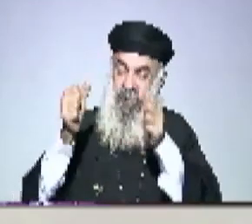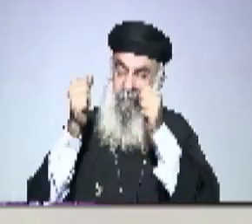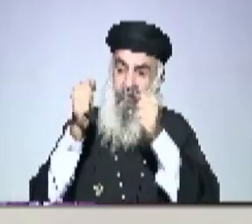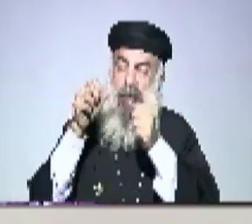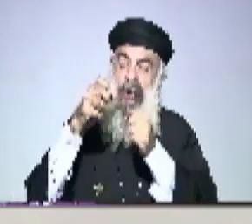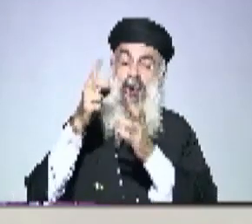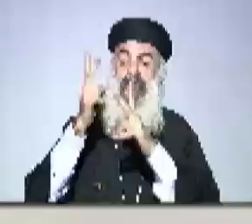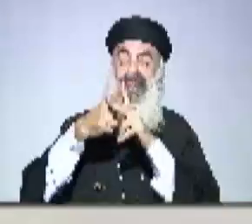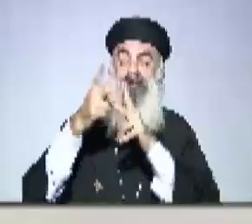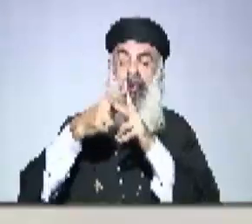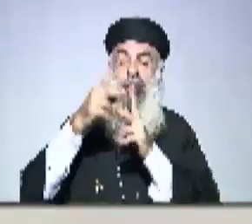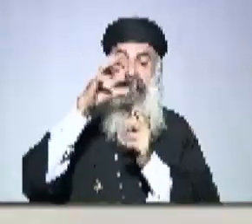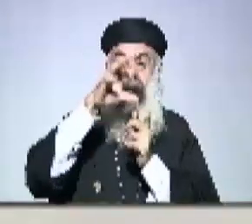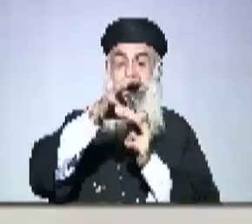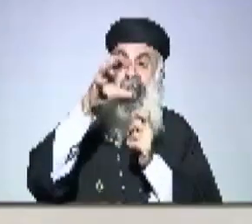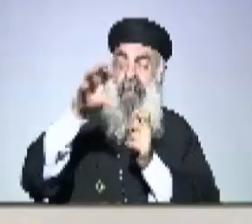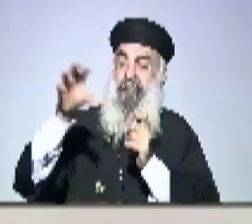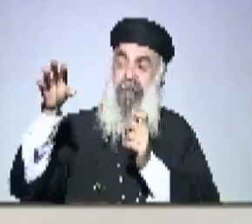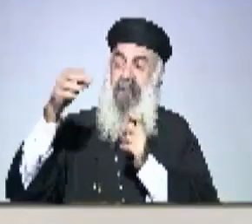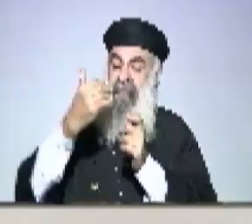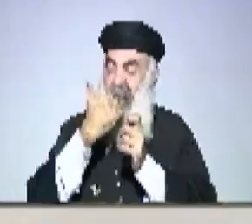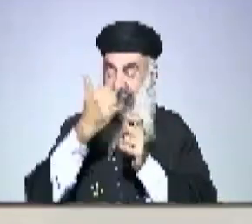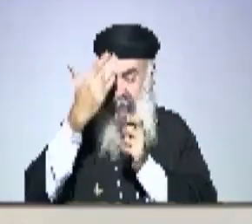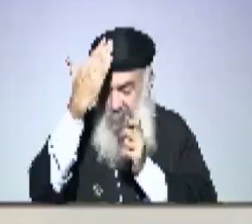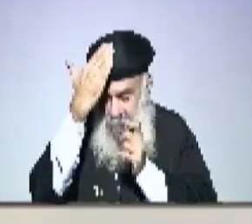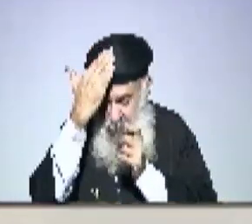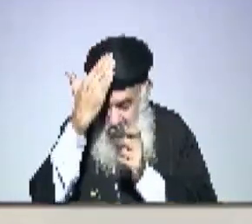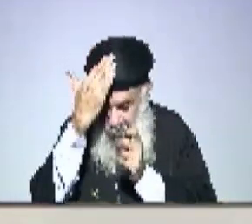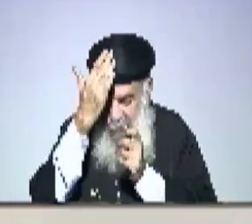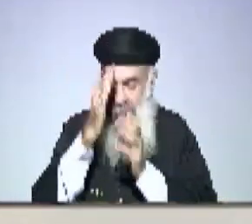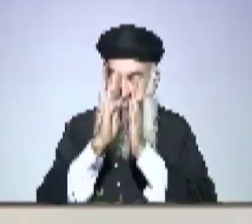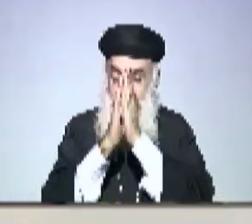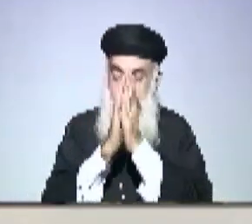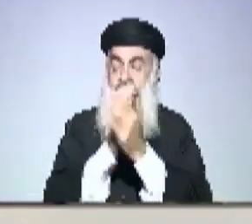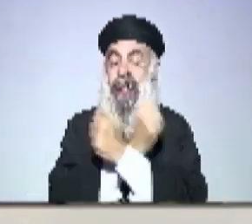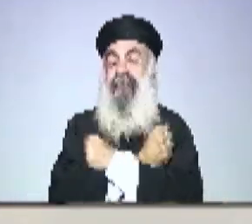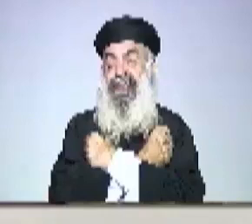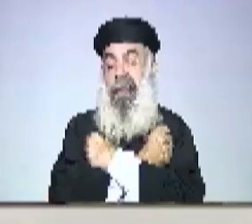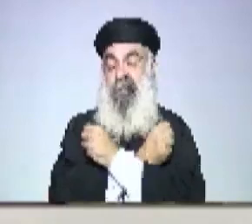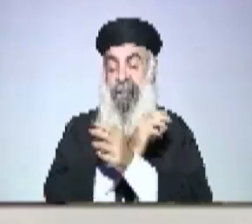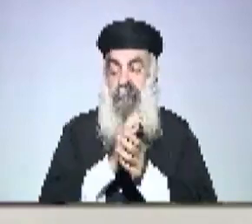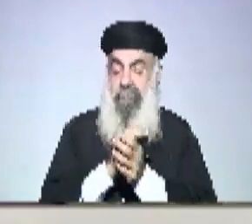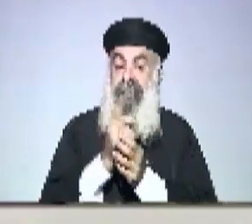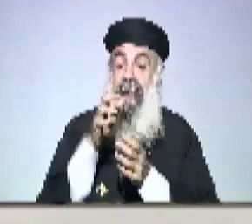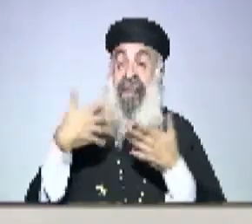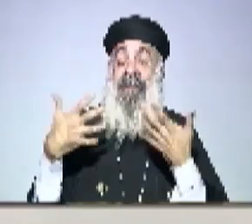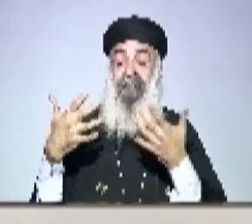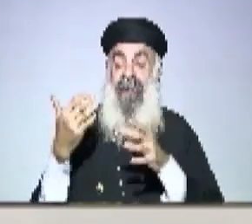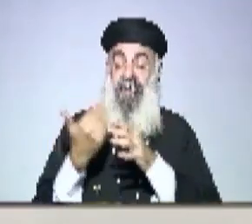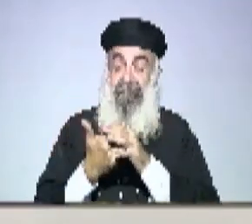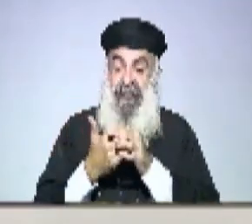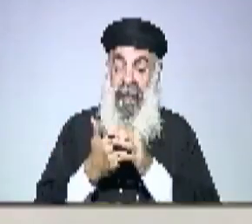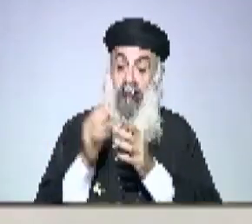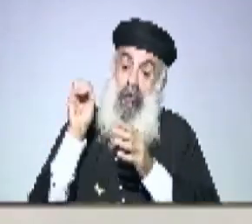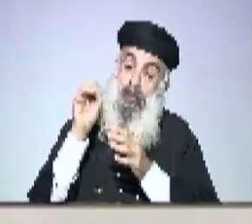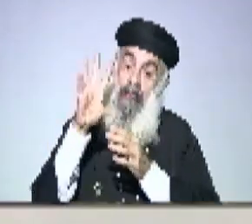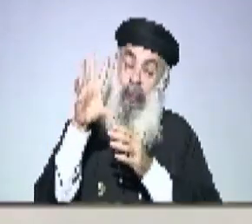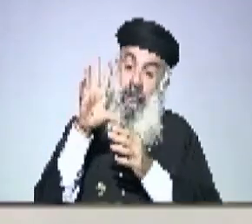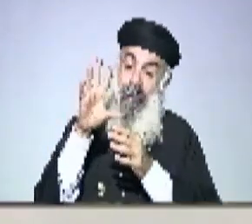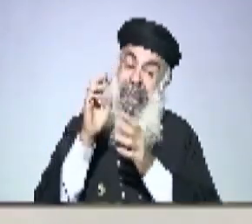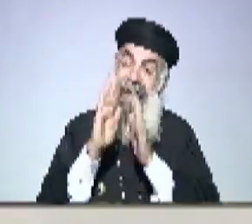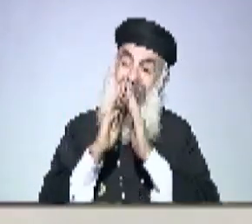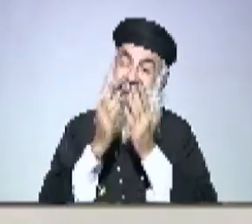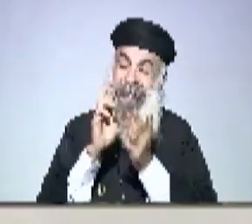الشعوب اللي ما كانش عندها نعمه تعبد الاوثان هتفرح لان نور الانجيل هيوصل